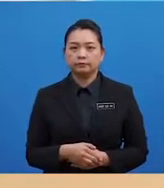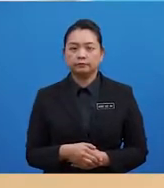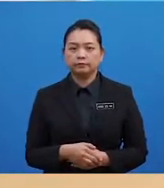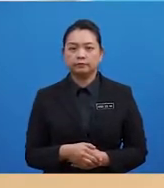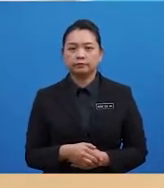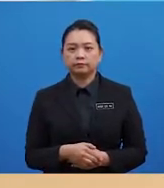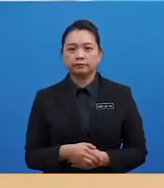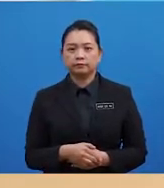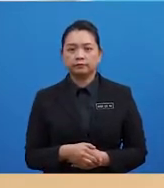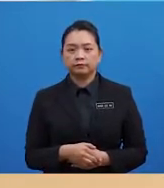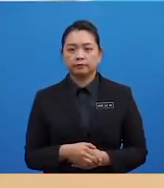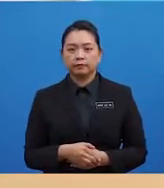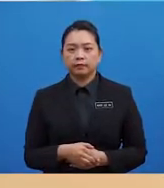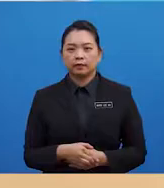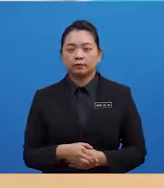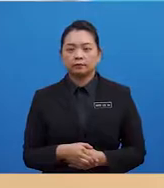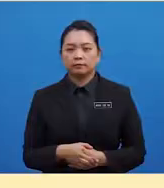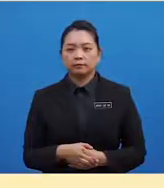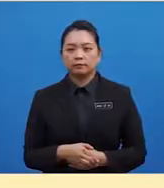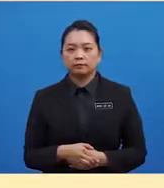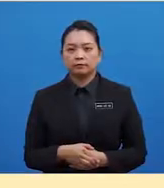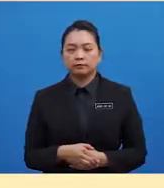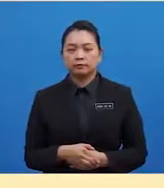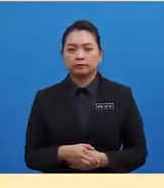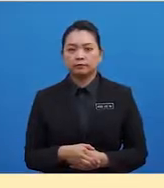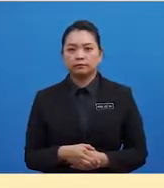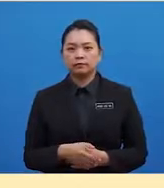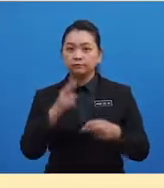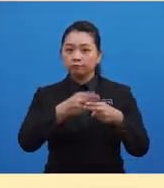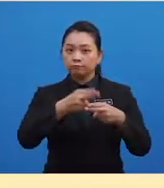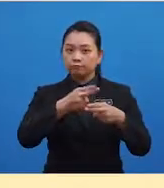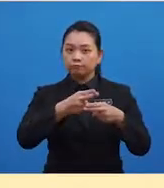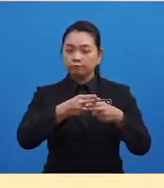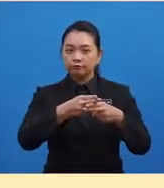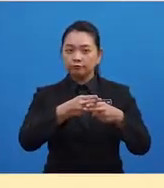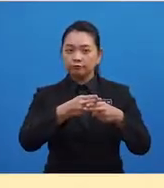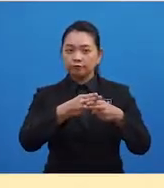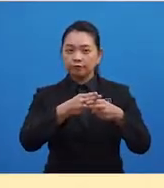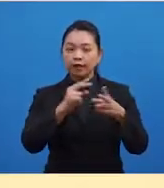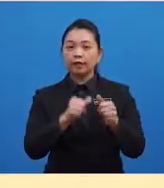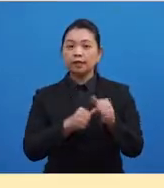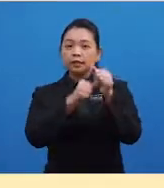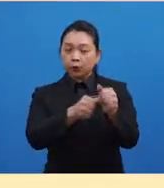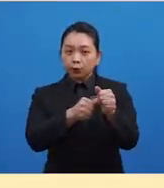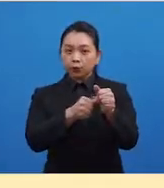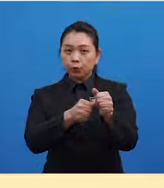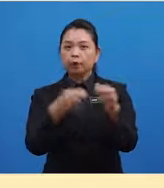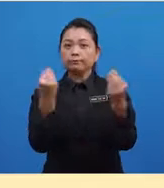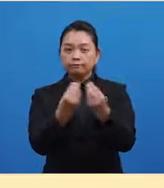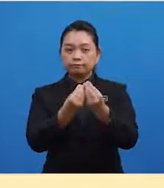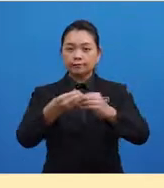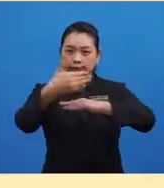menerangkan bagaimana untuk menamakan poligon. Suatu poligon dinamakan mengikut bilangan sisi